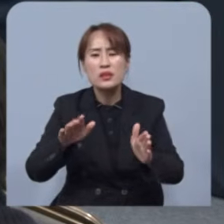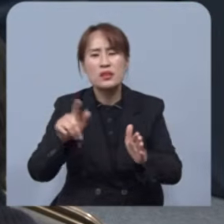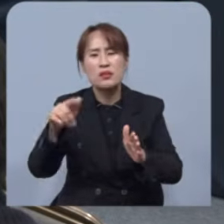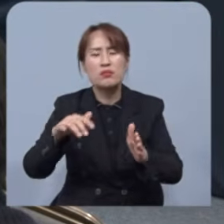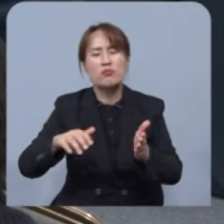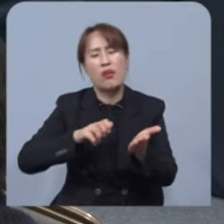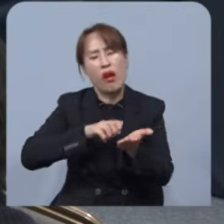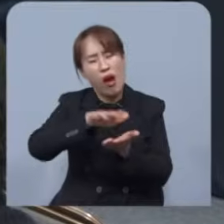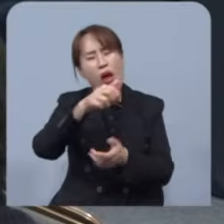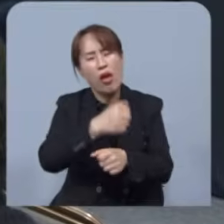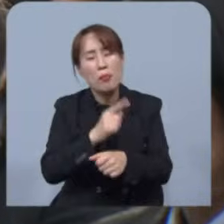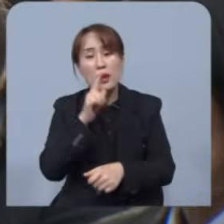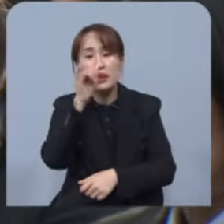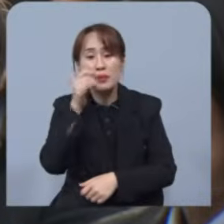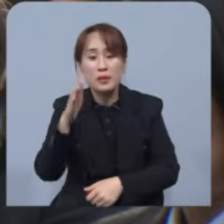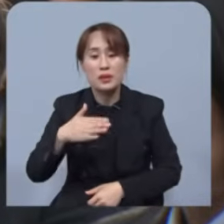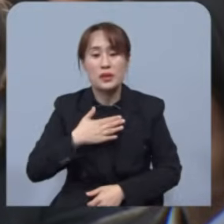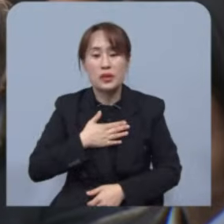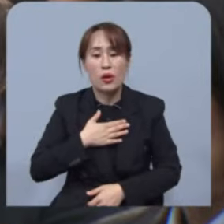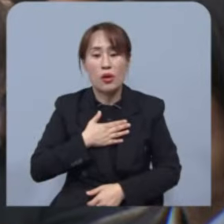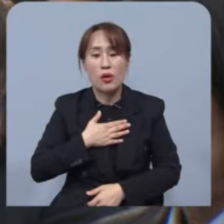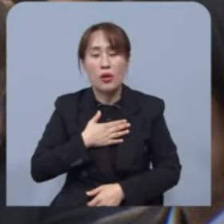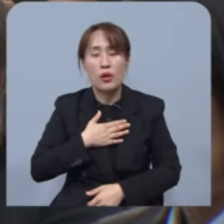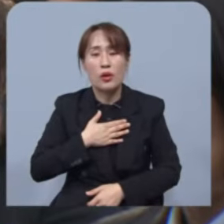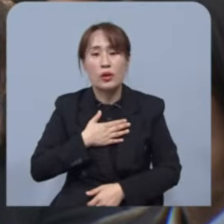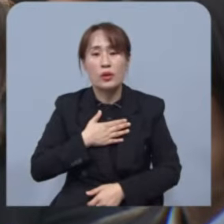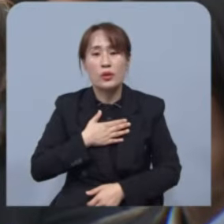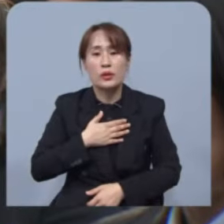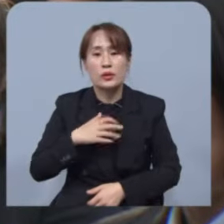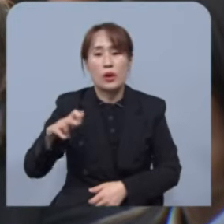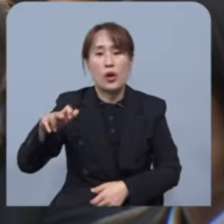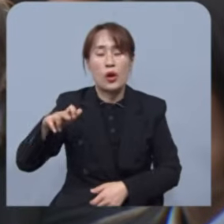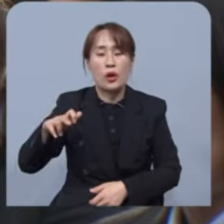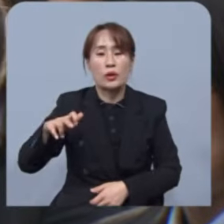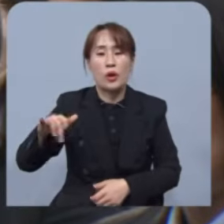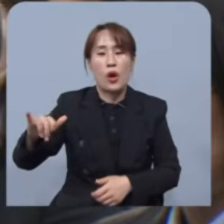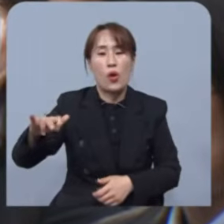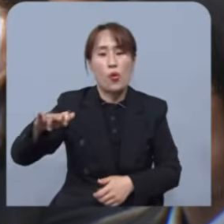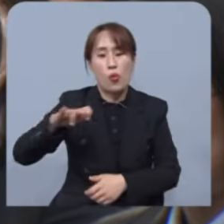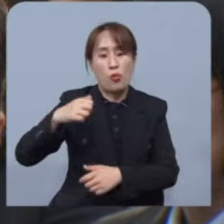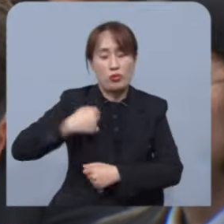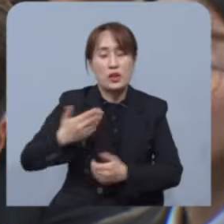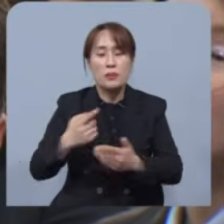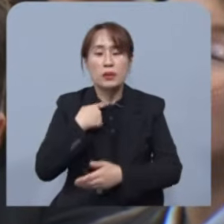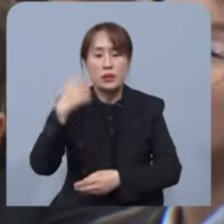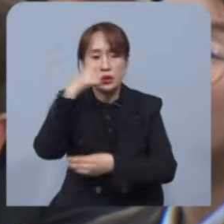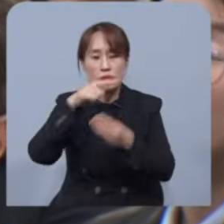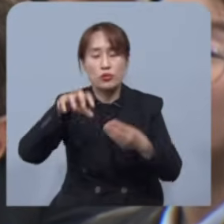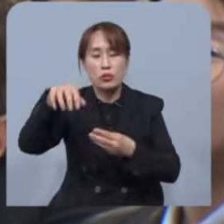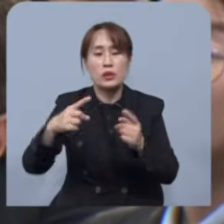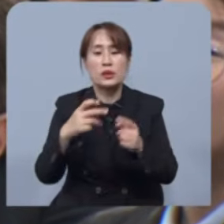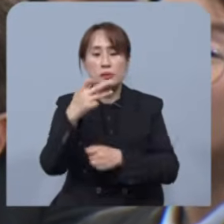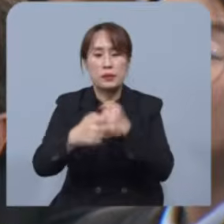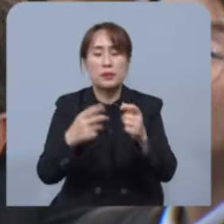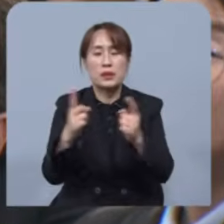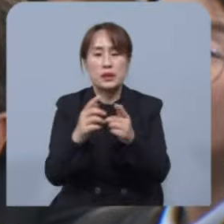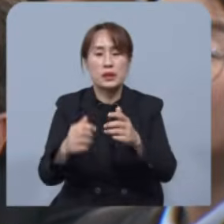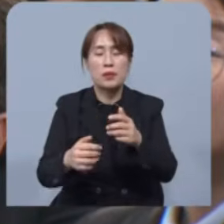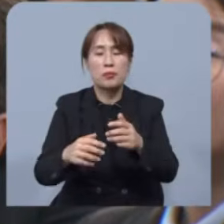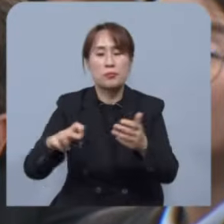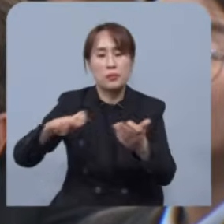있기는 했었습니다만 저는 사실은 공군에서 30년 동안 근무를 했고 청주 기지에서도 13년 직접 비행을